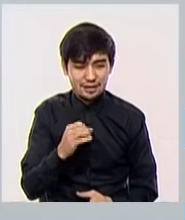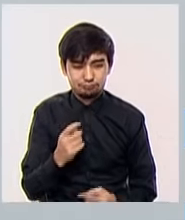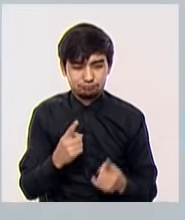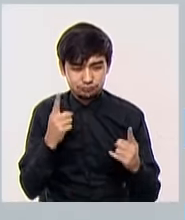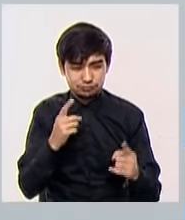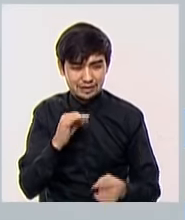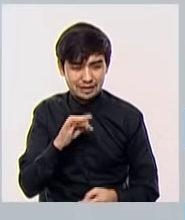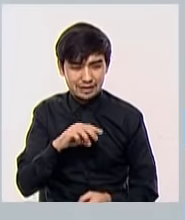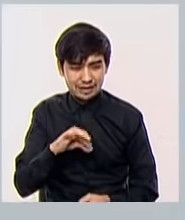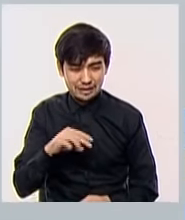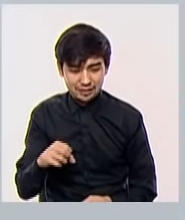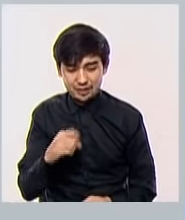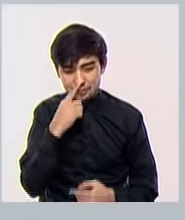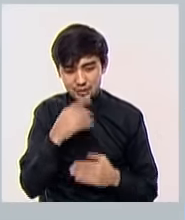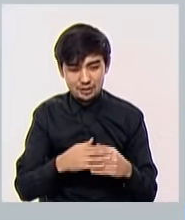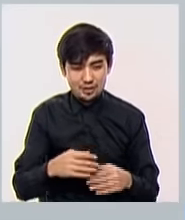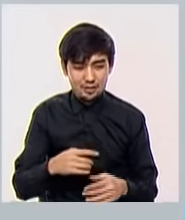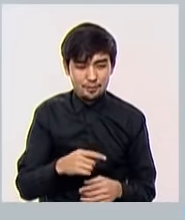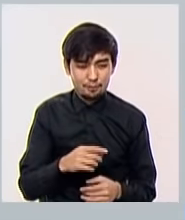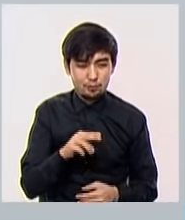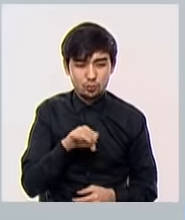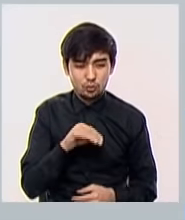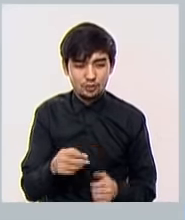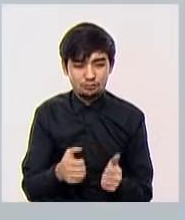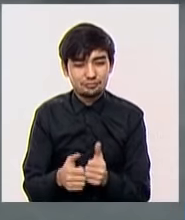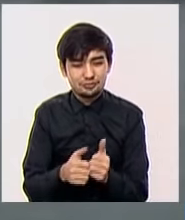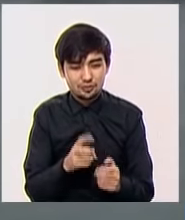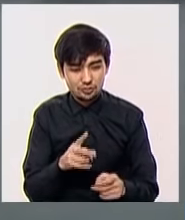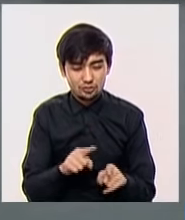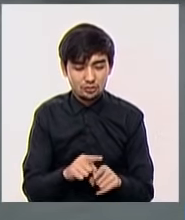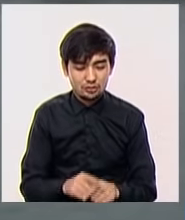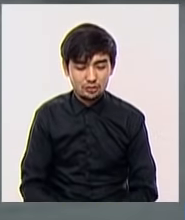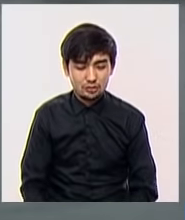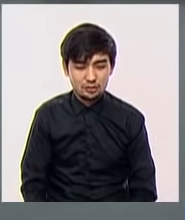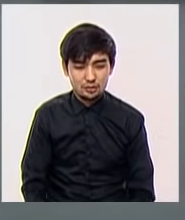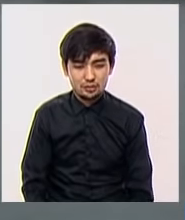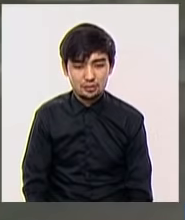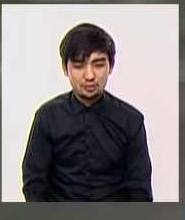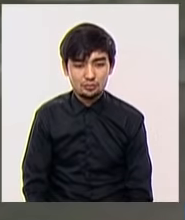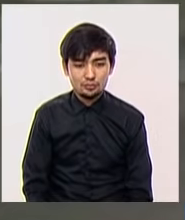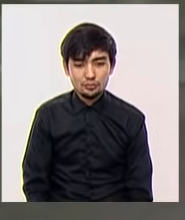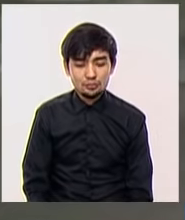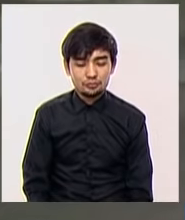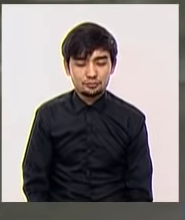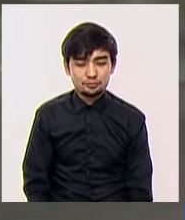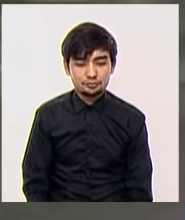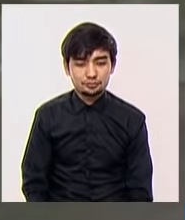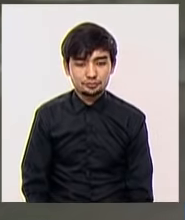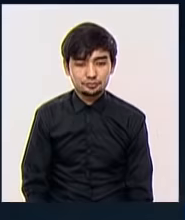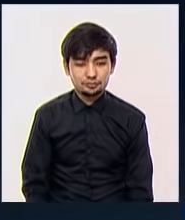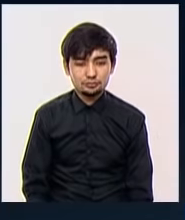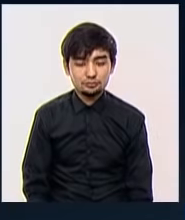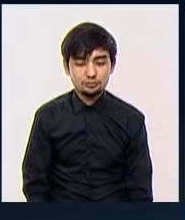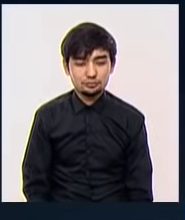в том числе из близкого окружения путина елена меньшова информ беру